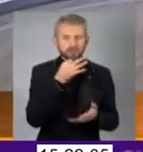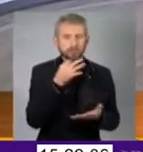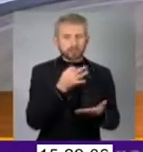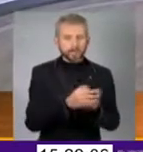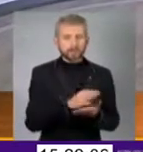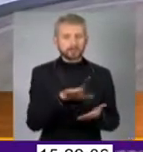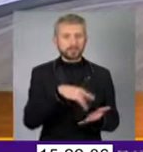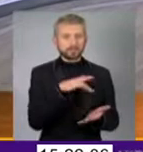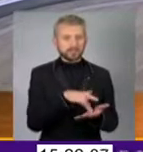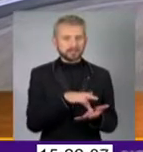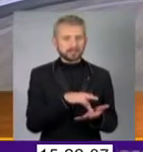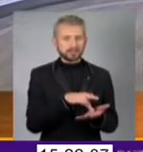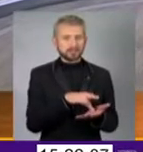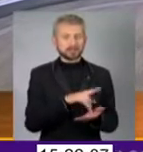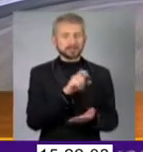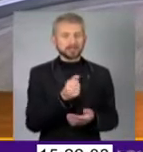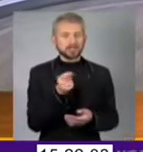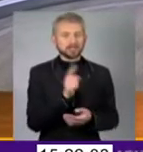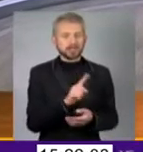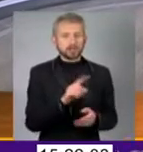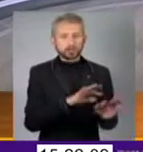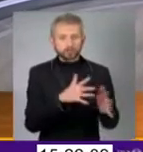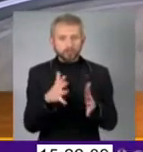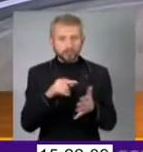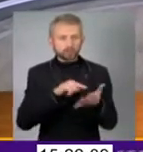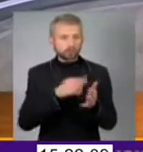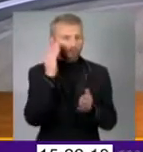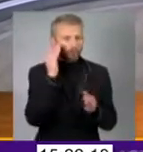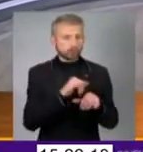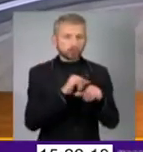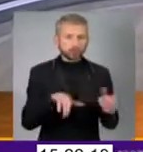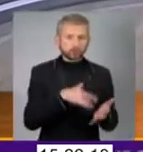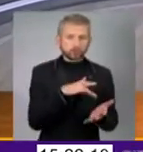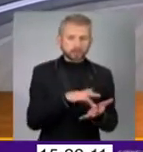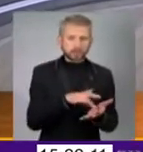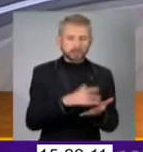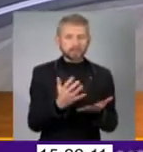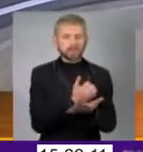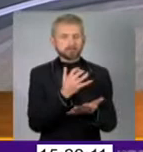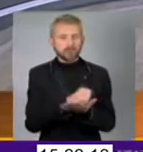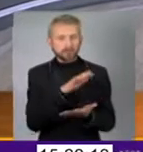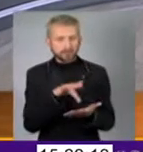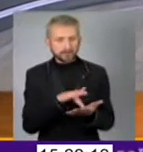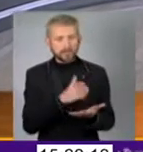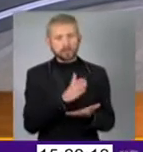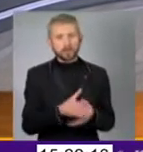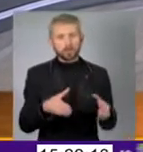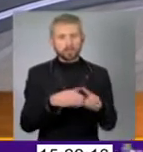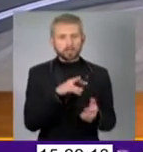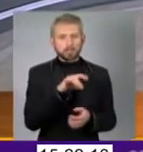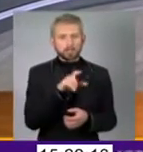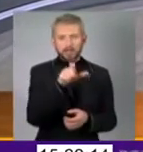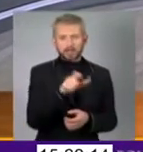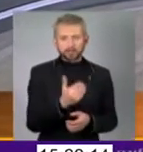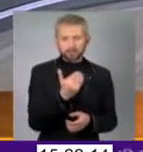відповідальність в місті за ті речі, які відбуваються з точки зору розвитку міста, надбань міста, несе команда мера